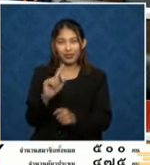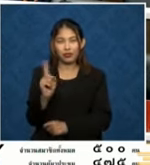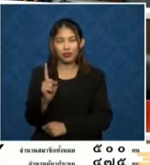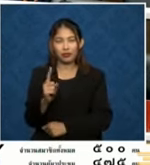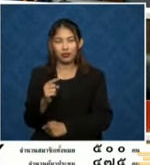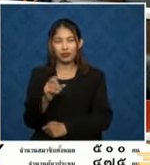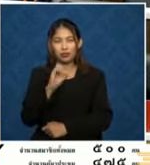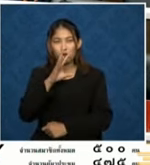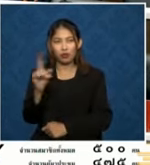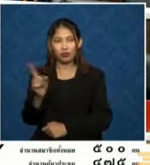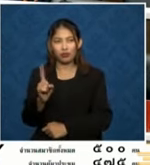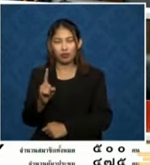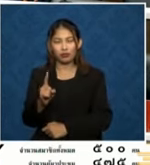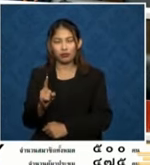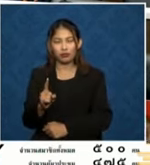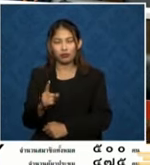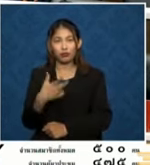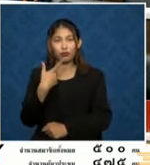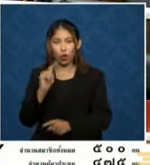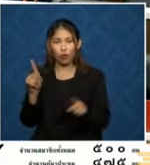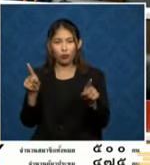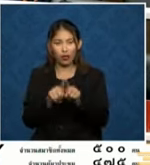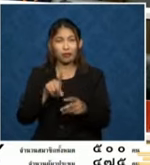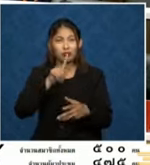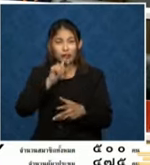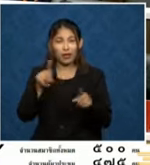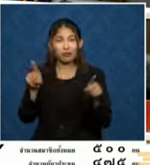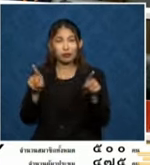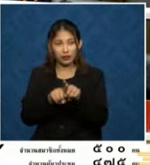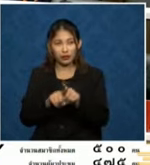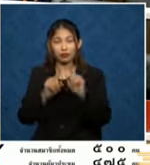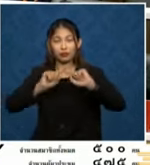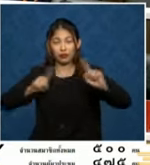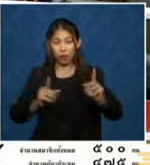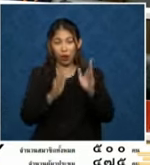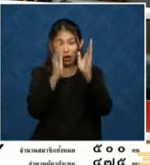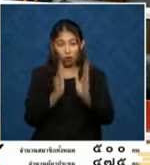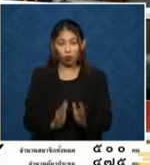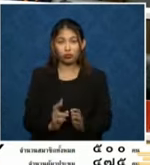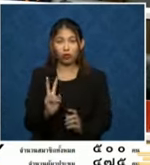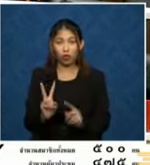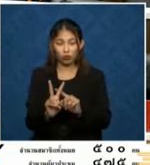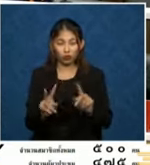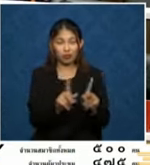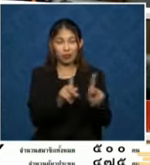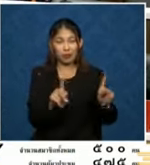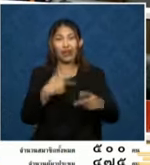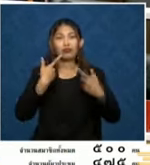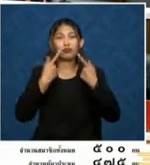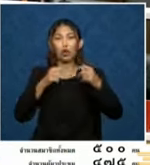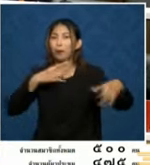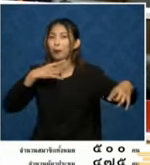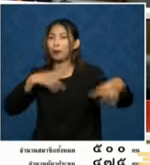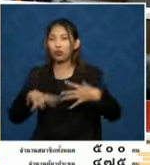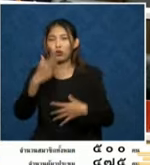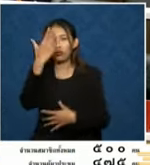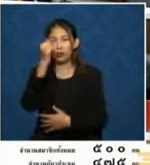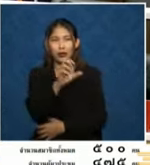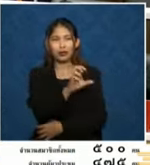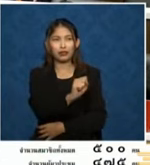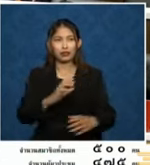ามจะชี้คือว่าเนี่ยครับแบบสอบถามเดียวกันคำถามเดียวกันแต่บุคคล2คนจากคณะกรรมการตอบไม่ตรงกันครับว่าตกลงแล้วสมาชิกสภ